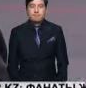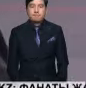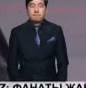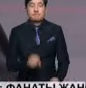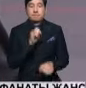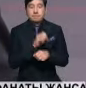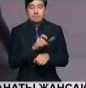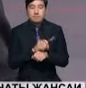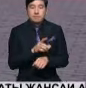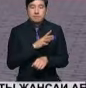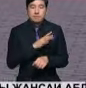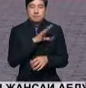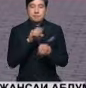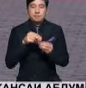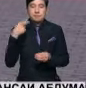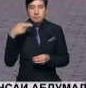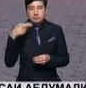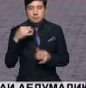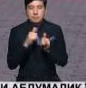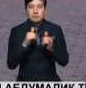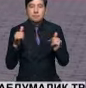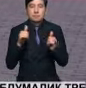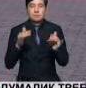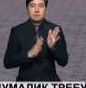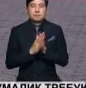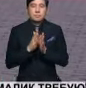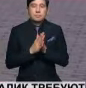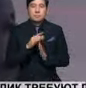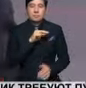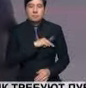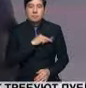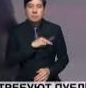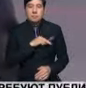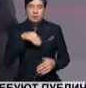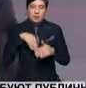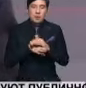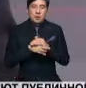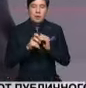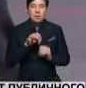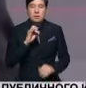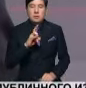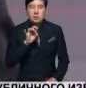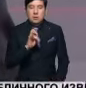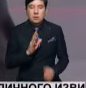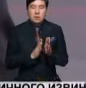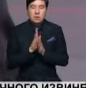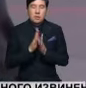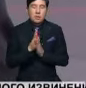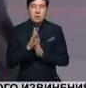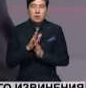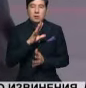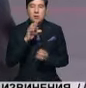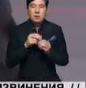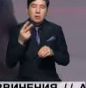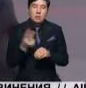Задачи, поставленные президентом по увеличению производительности труда и вообще переработки сырья, это сырья в том числе в сельском хозяйстве, по